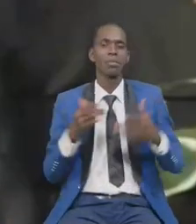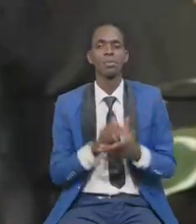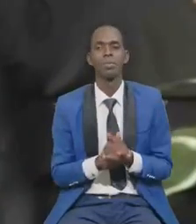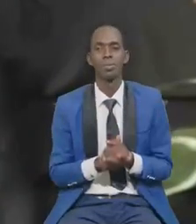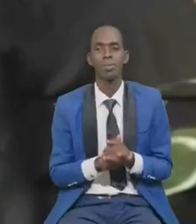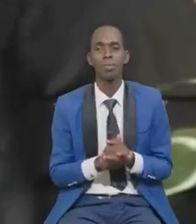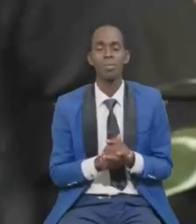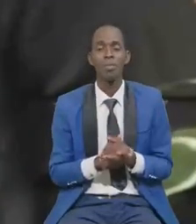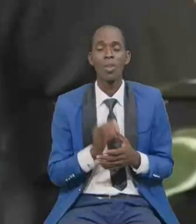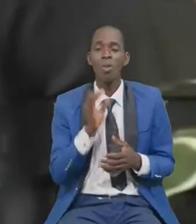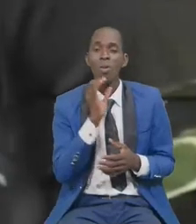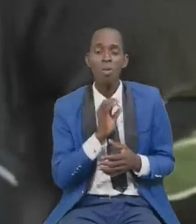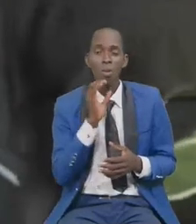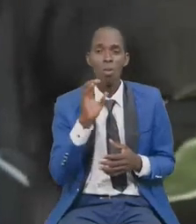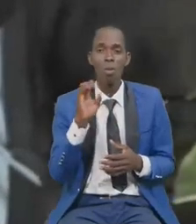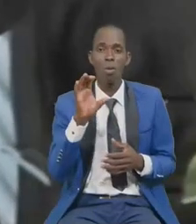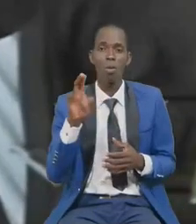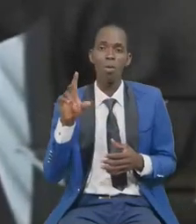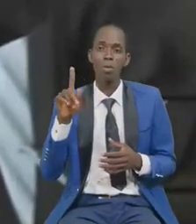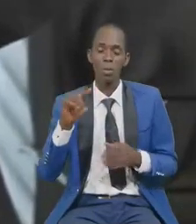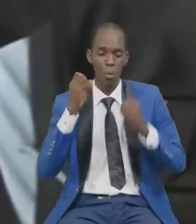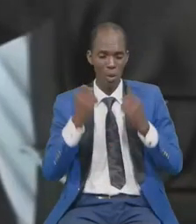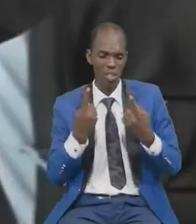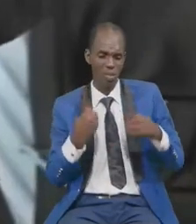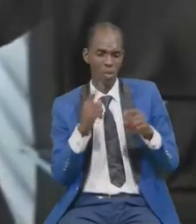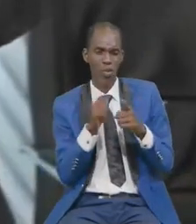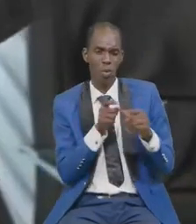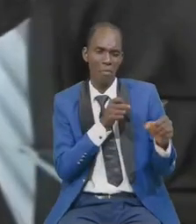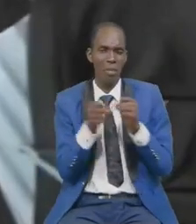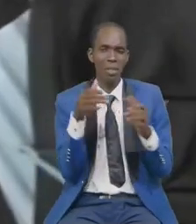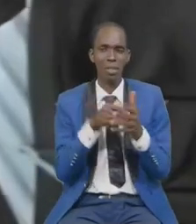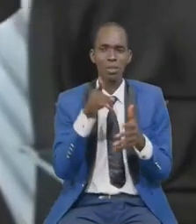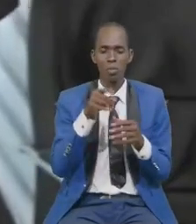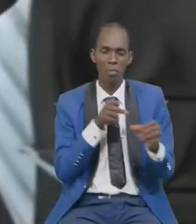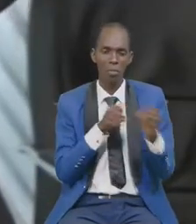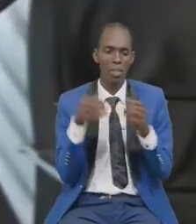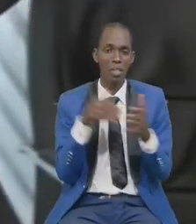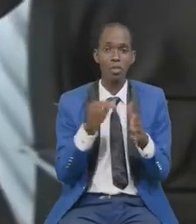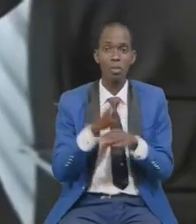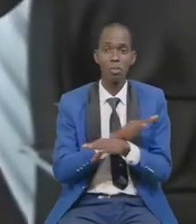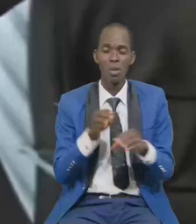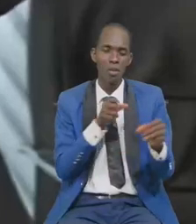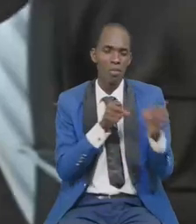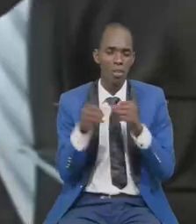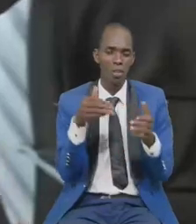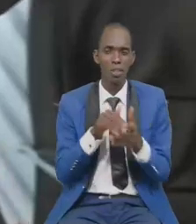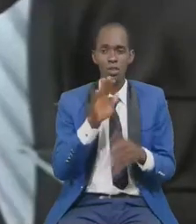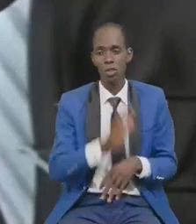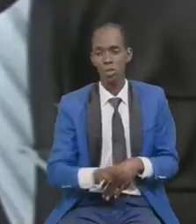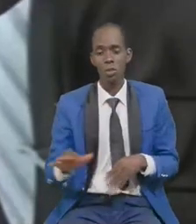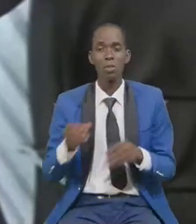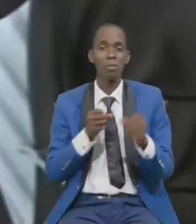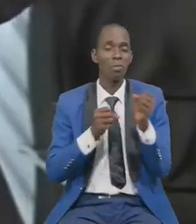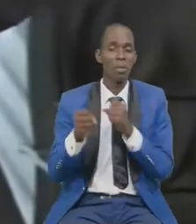Les puissances occultes essayant de combattre contre toi, combattre tes affaires, combattre tes enfants, combattre